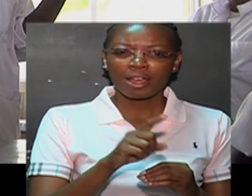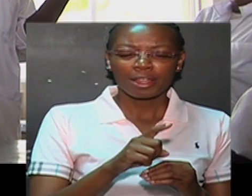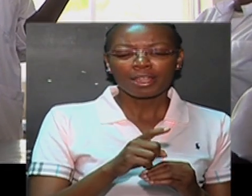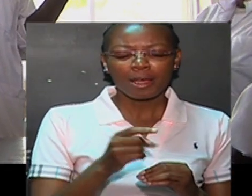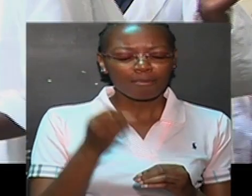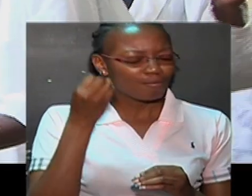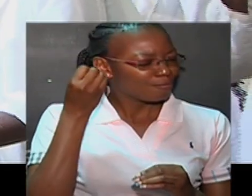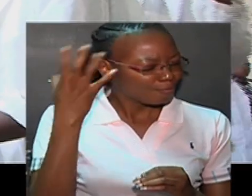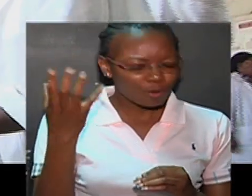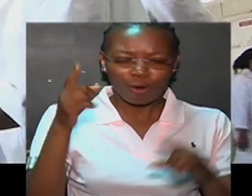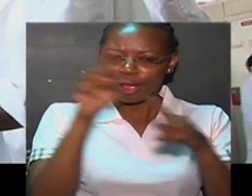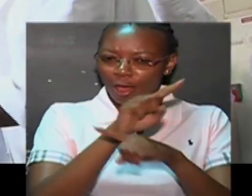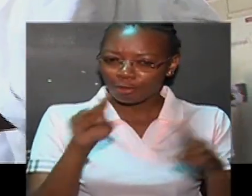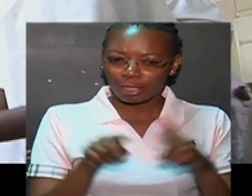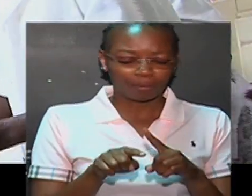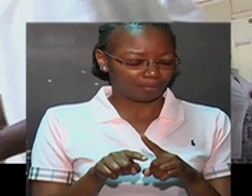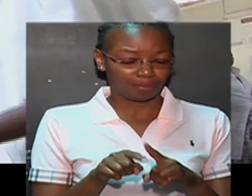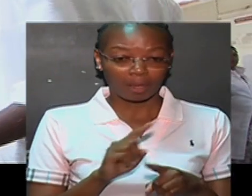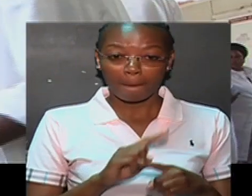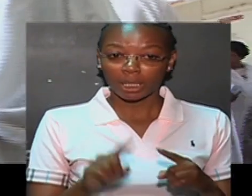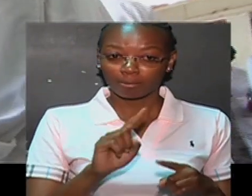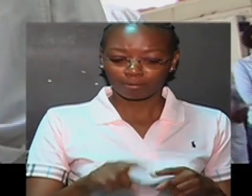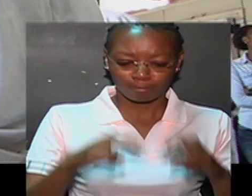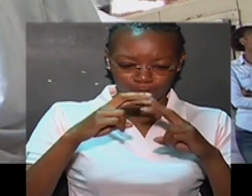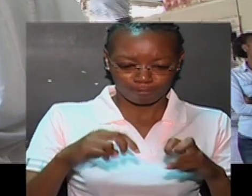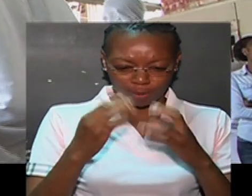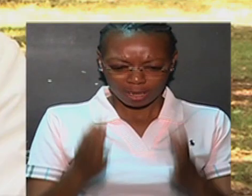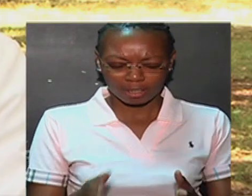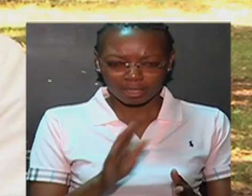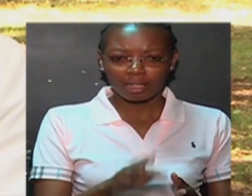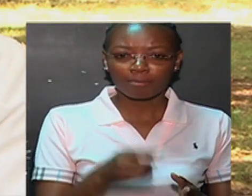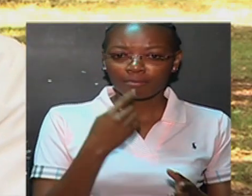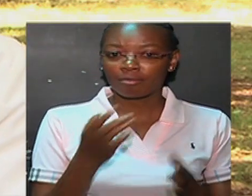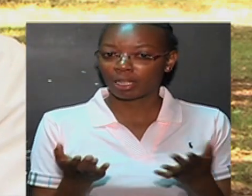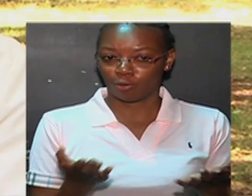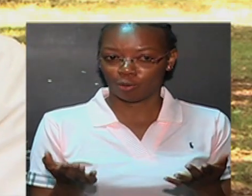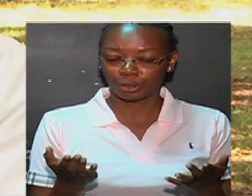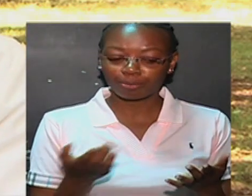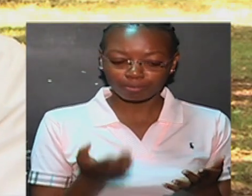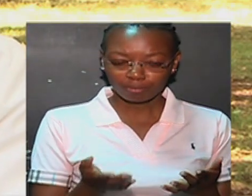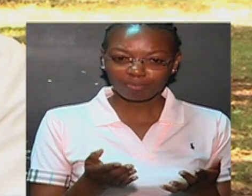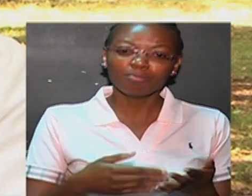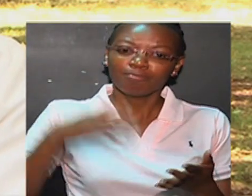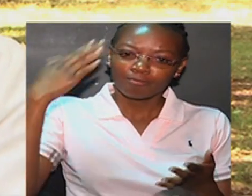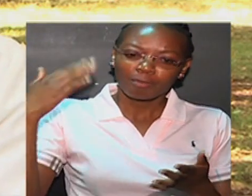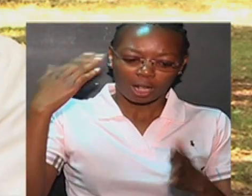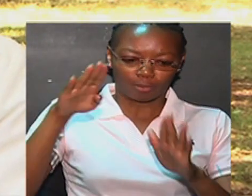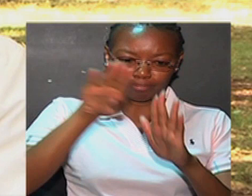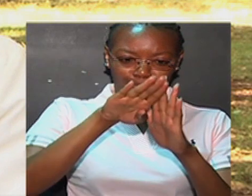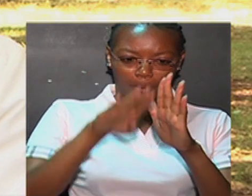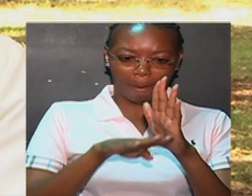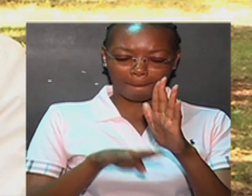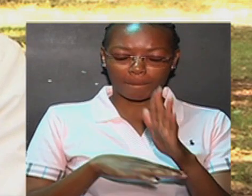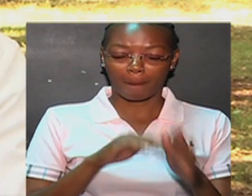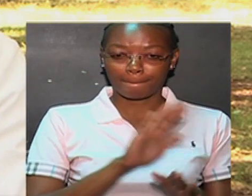biashara? Kulingana na watafiti wa chuo hiki waligundua hili. Hii program ilikuwa ya zamani, ilikuwa ya wanaume